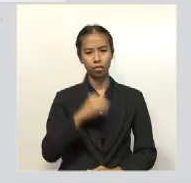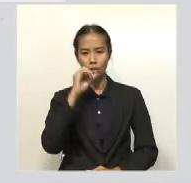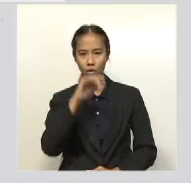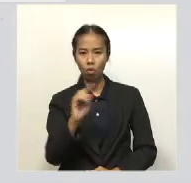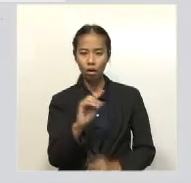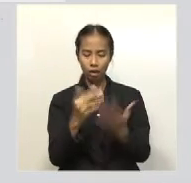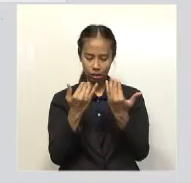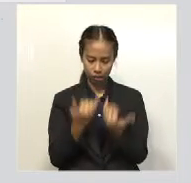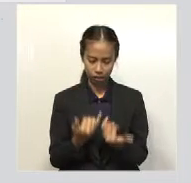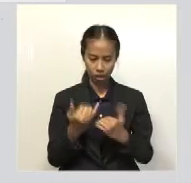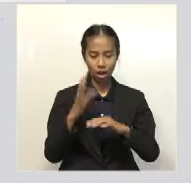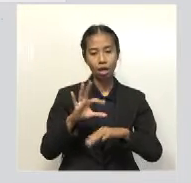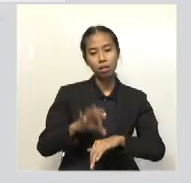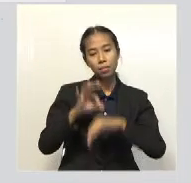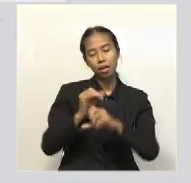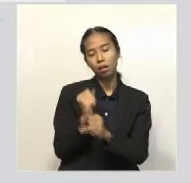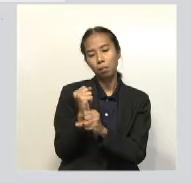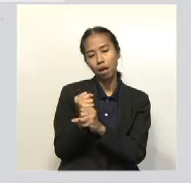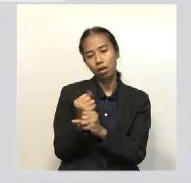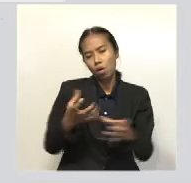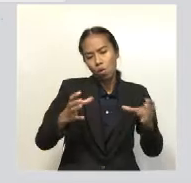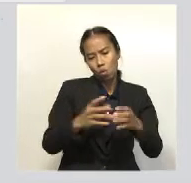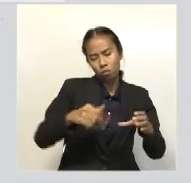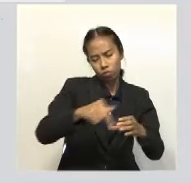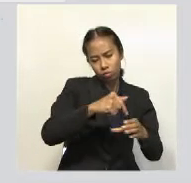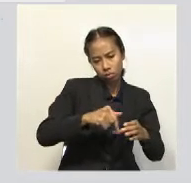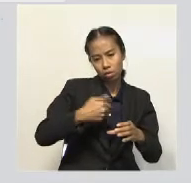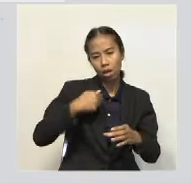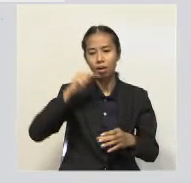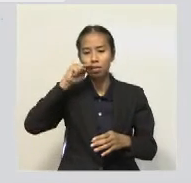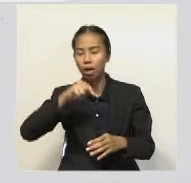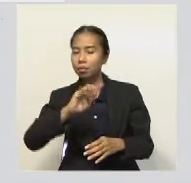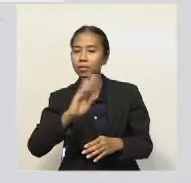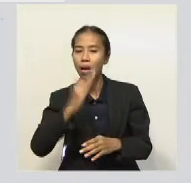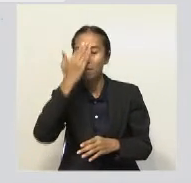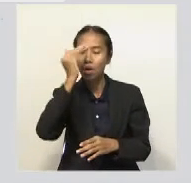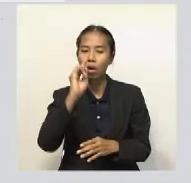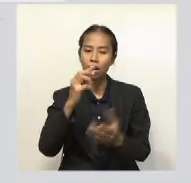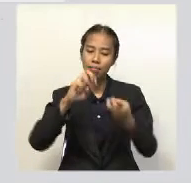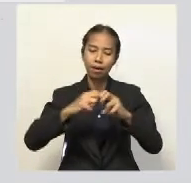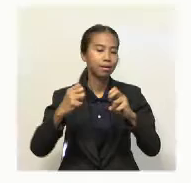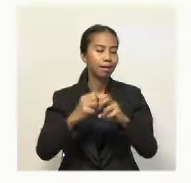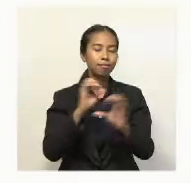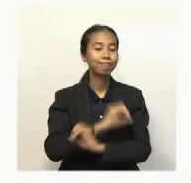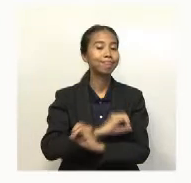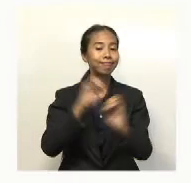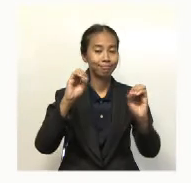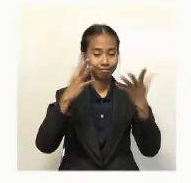าการแต่งตั้งการทำงานในครั้งนี้เป็นเรื่องภายในไม่ต้องมีการออกคำสั่งเพราะทุกอย่างไม่มีปัญหา